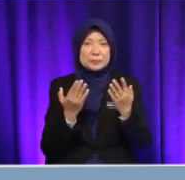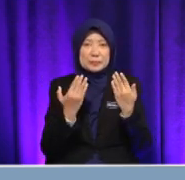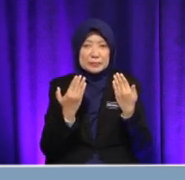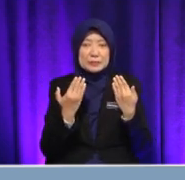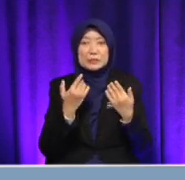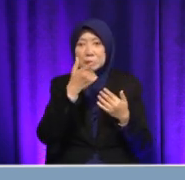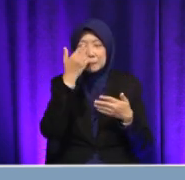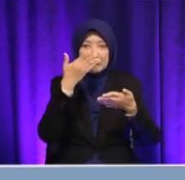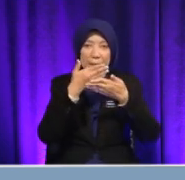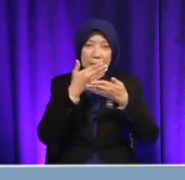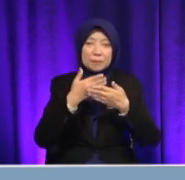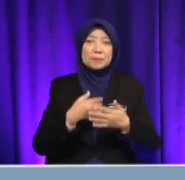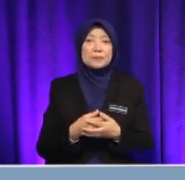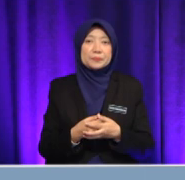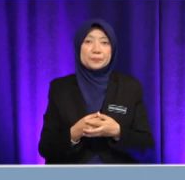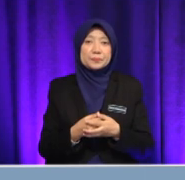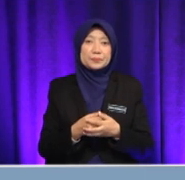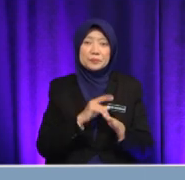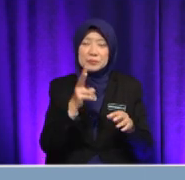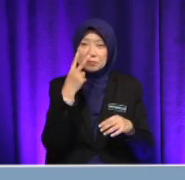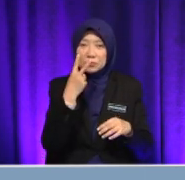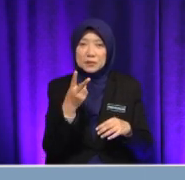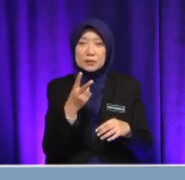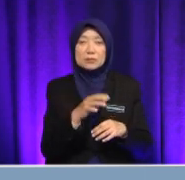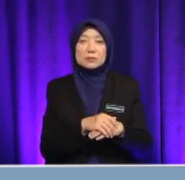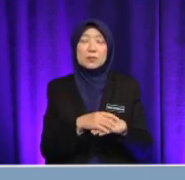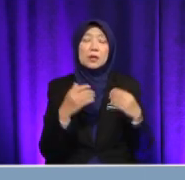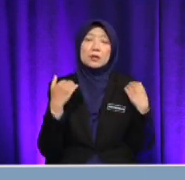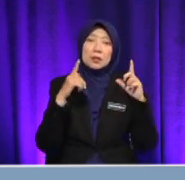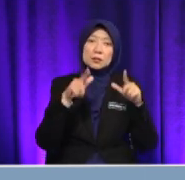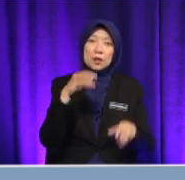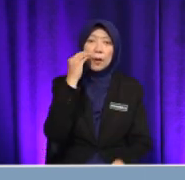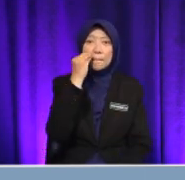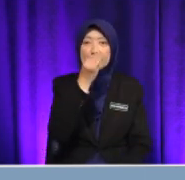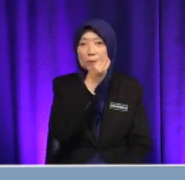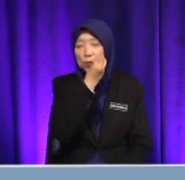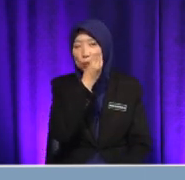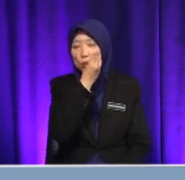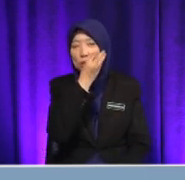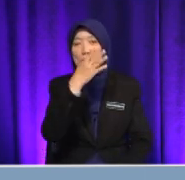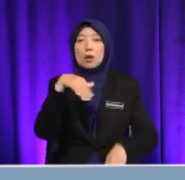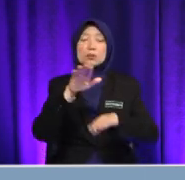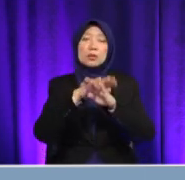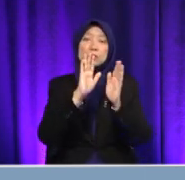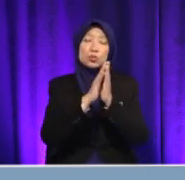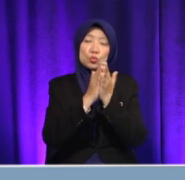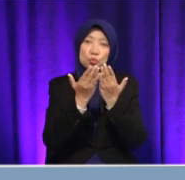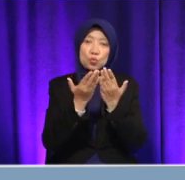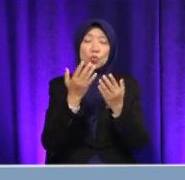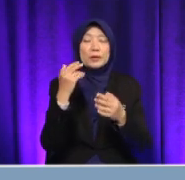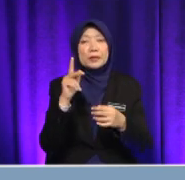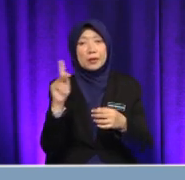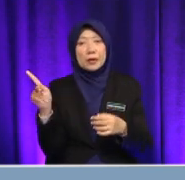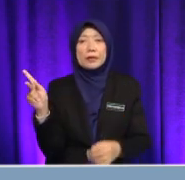tak nampak pula oke Ada yang letak bunga mawar di atas buku ada yang sebelah kanan